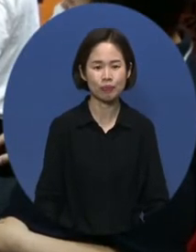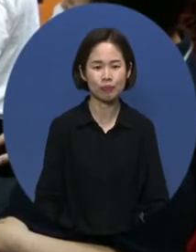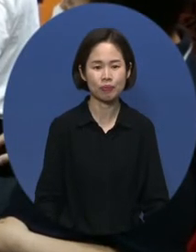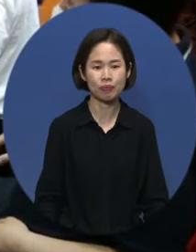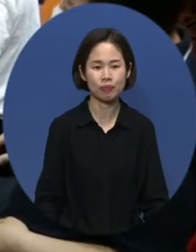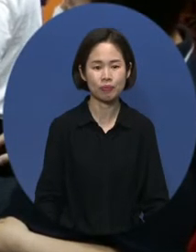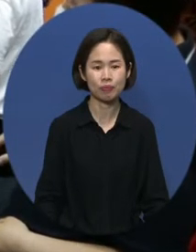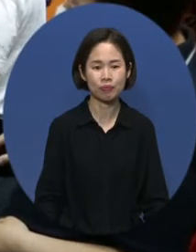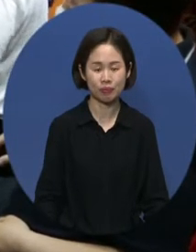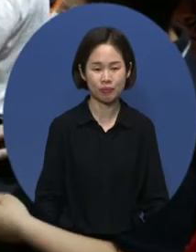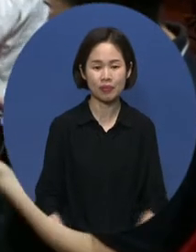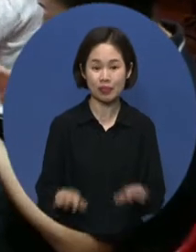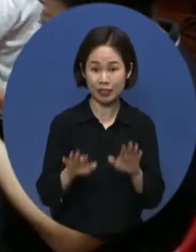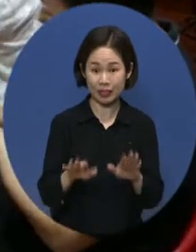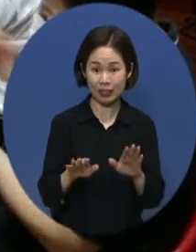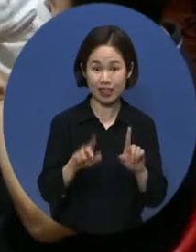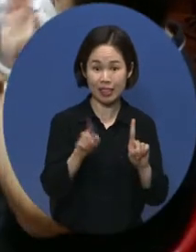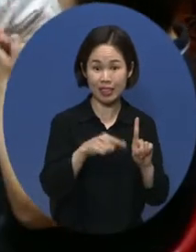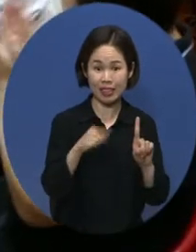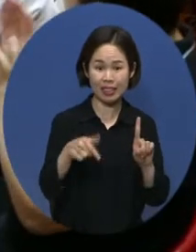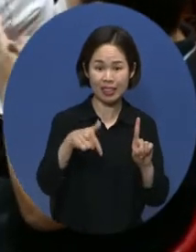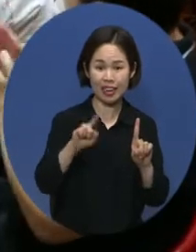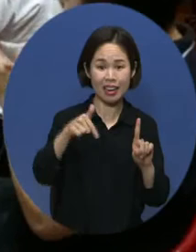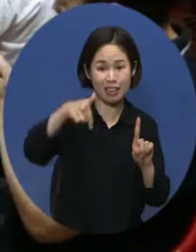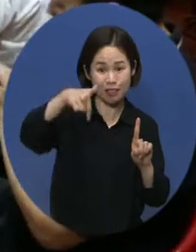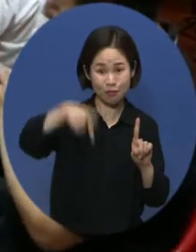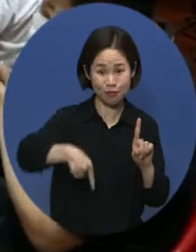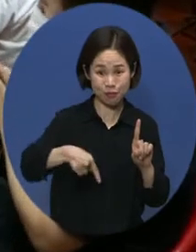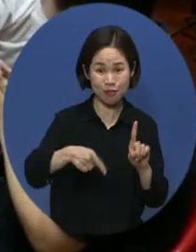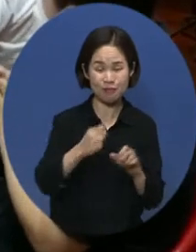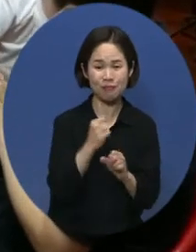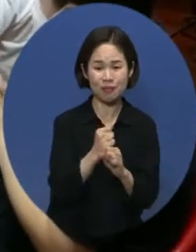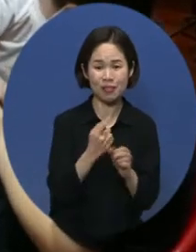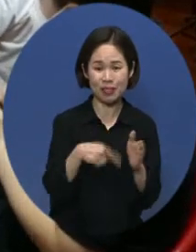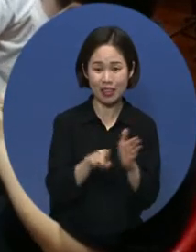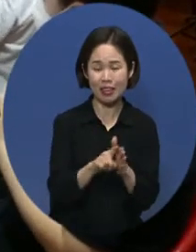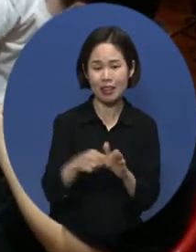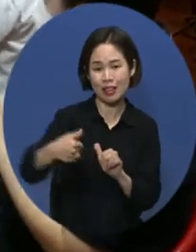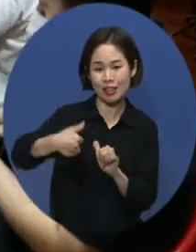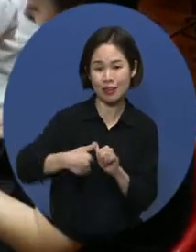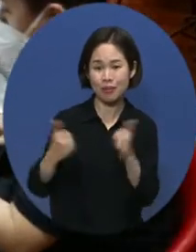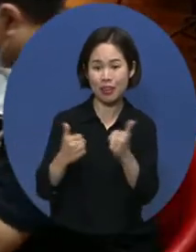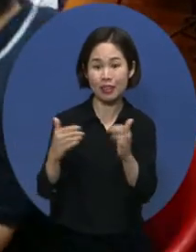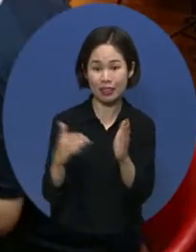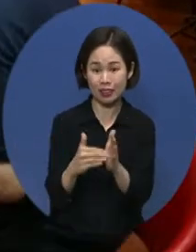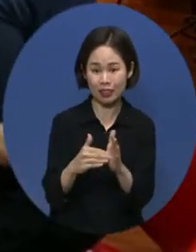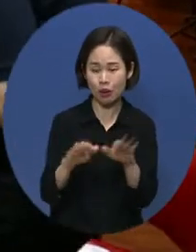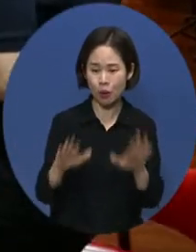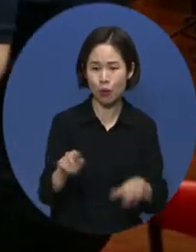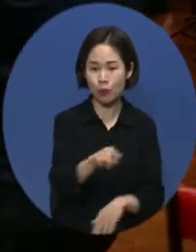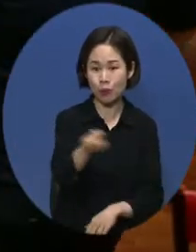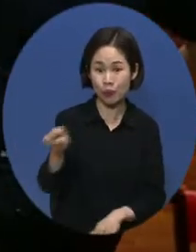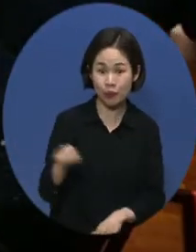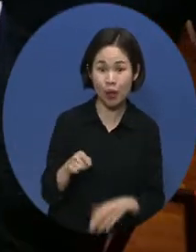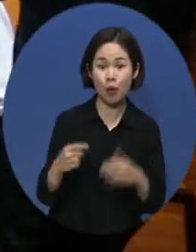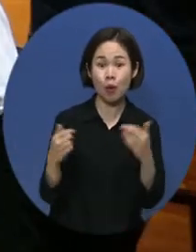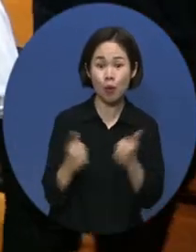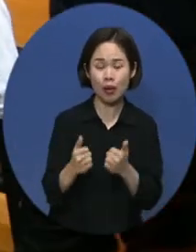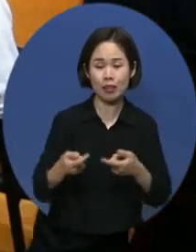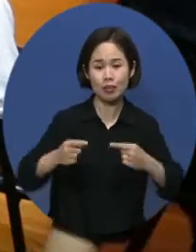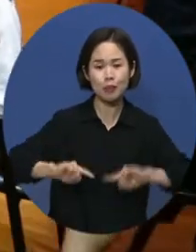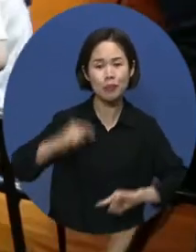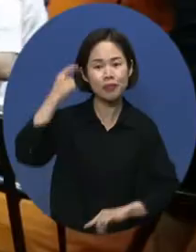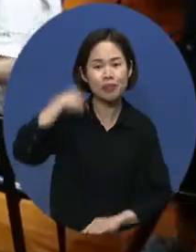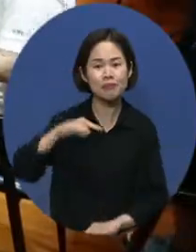이렇게 1인 가구 자료 제작을 위한 자문 회의가 끝이 났습니다. 오늘 회의에 참여한 소감은 어떨까요?